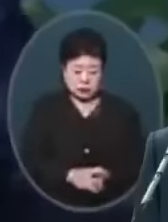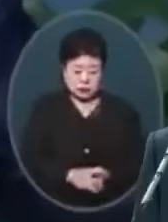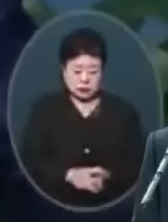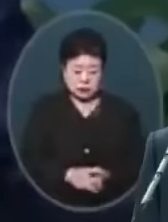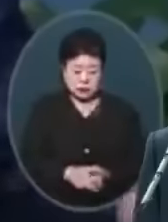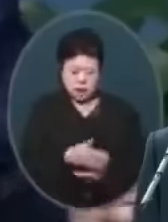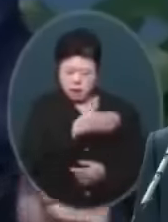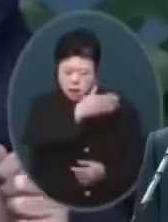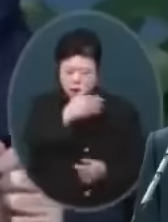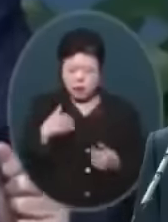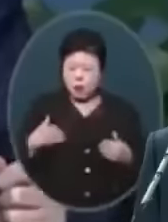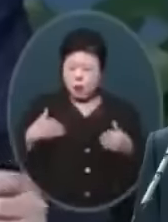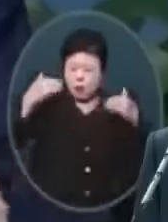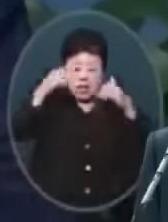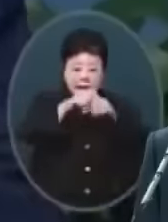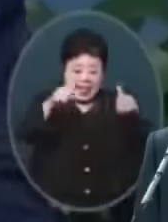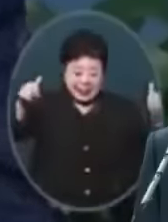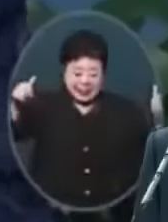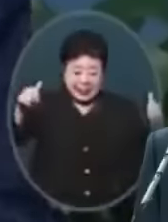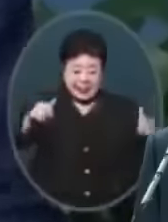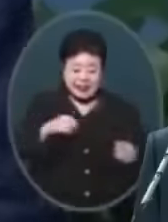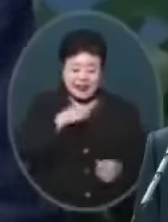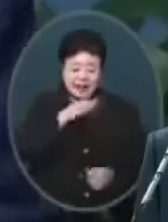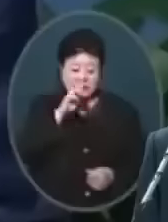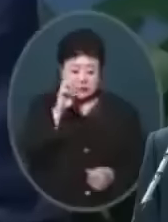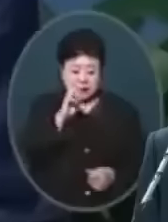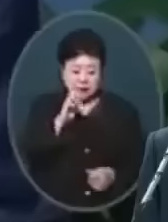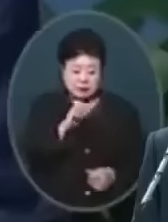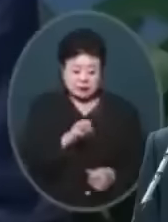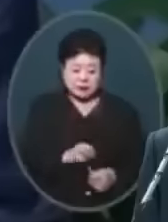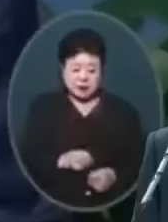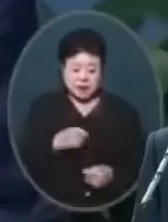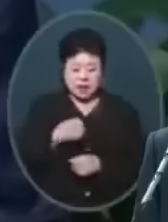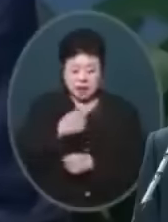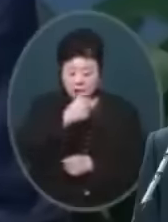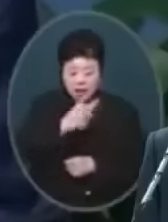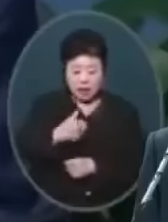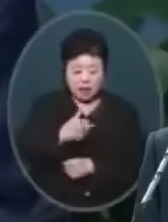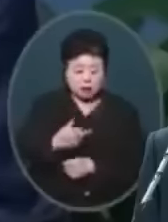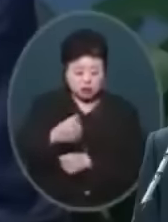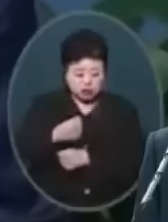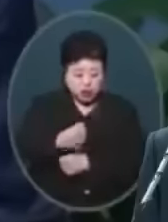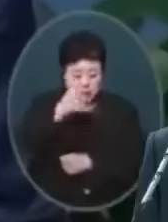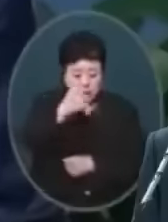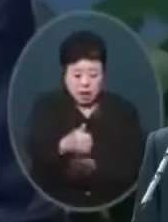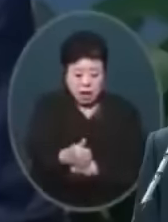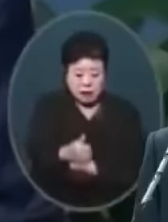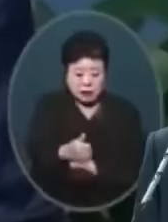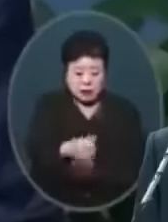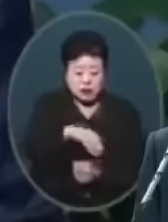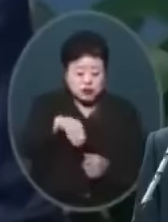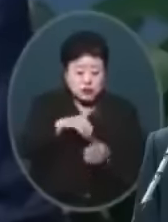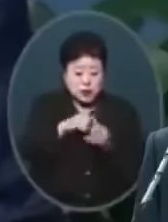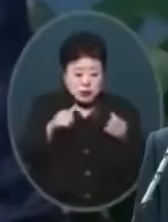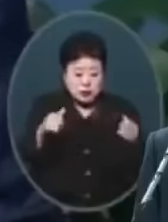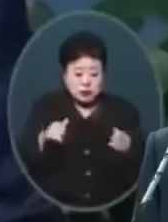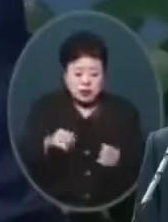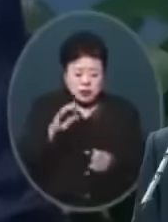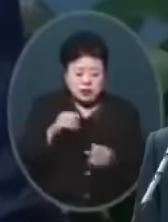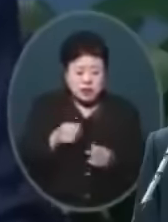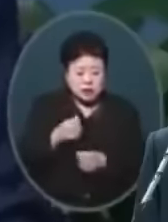30대 대장부였어요. 감당할 수 없는 장군입니다. 주변